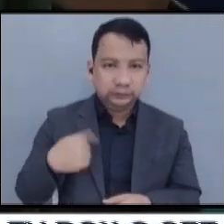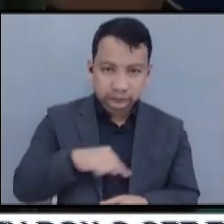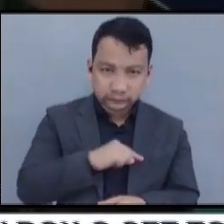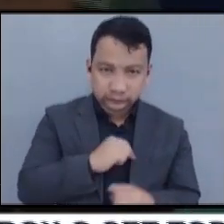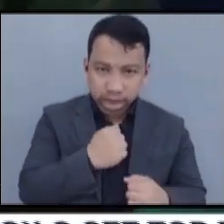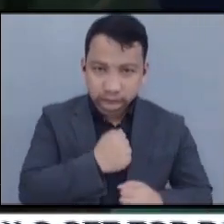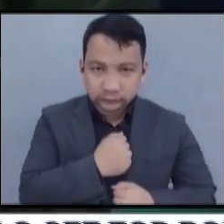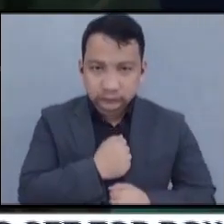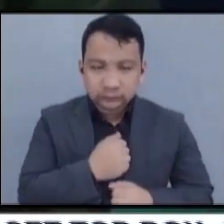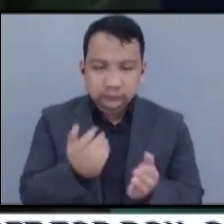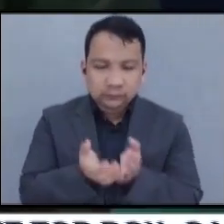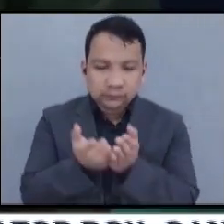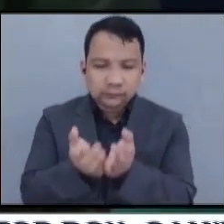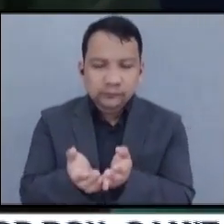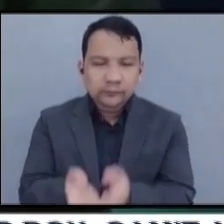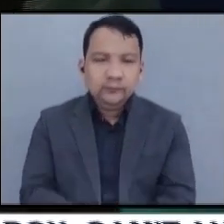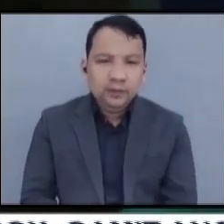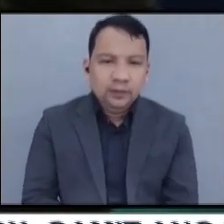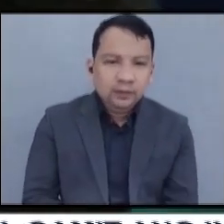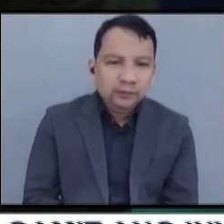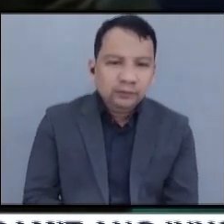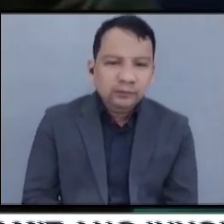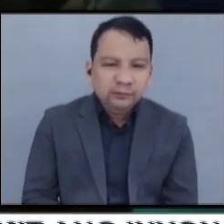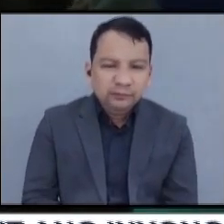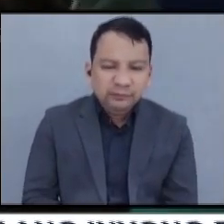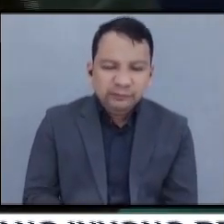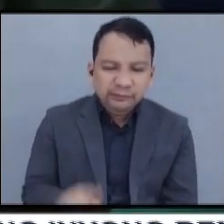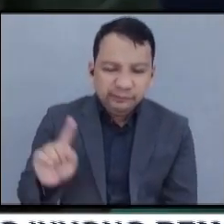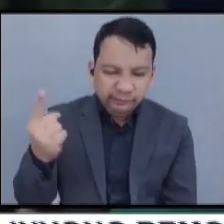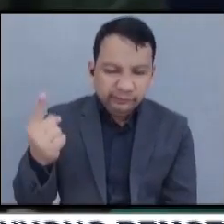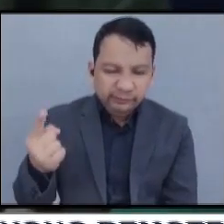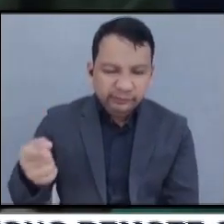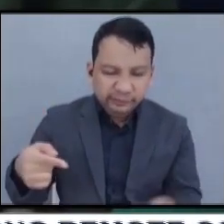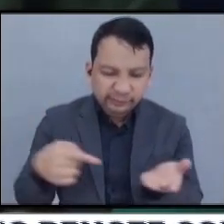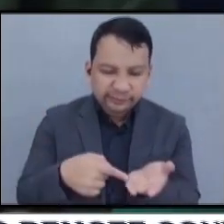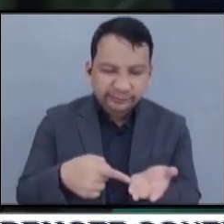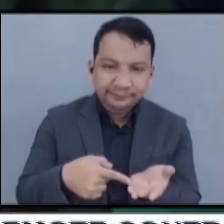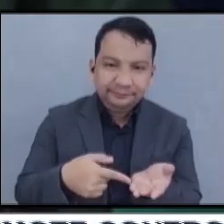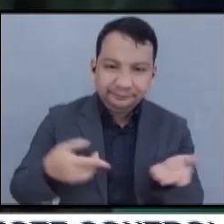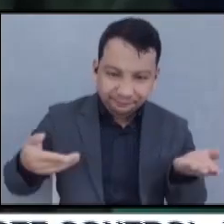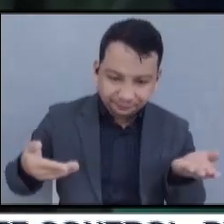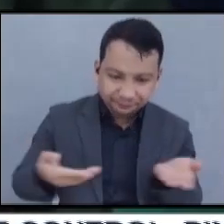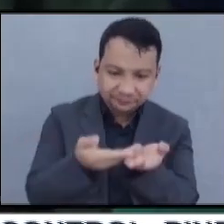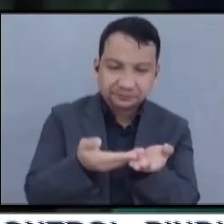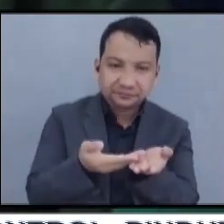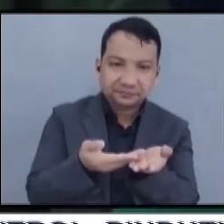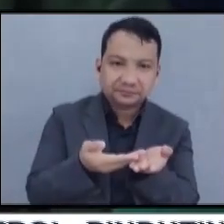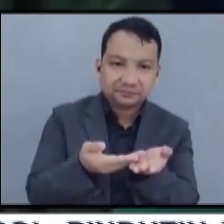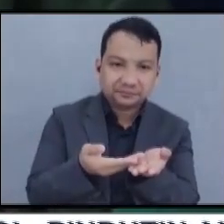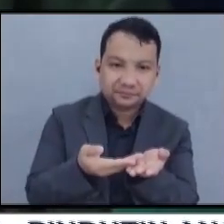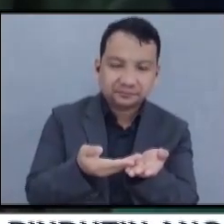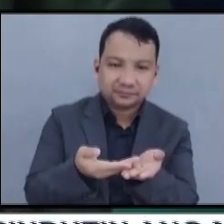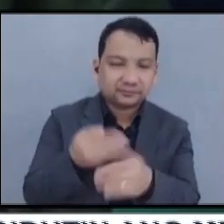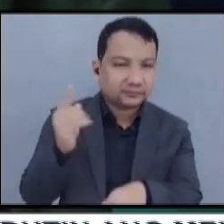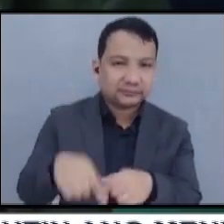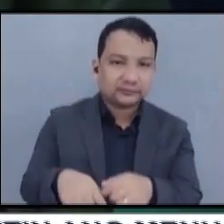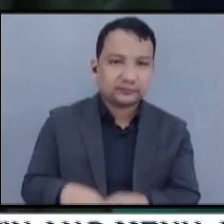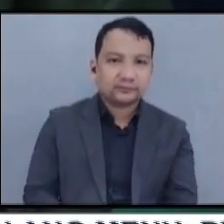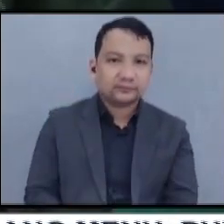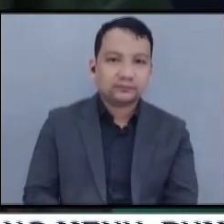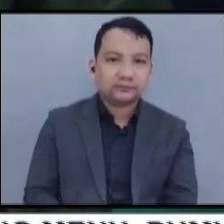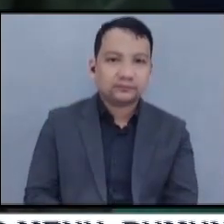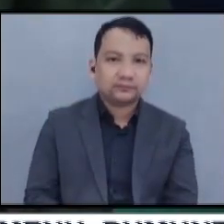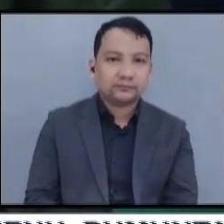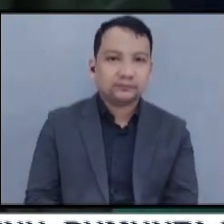Ma'am nung unang bangga po sa atin ito yung re natin Ma'am ito yung R nila unang bangga po hindi siya gaanong buwelo